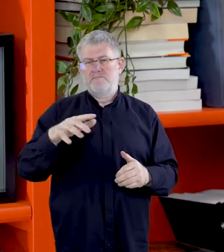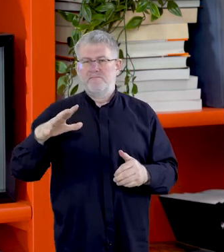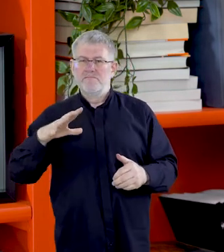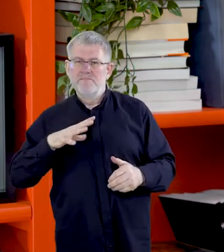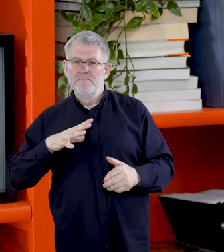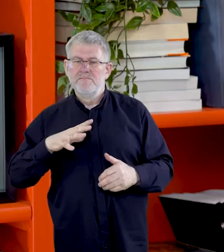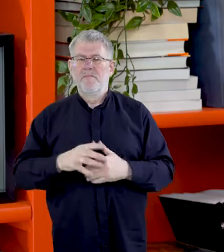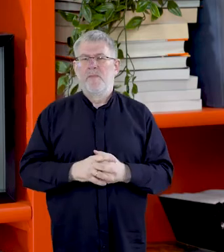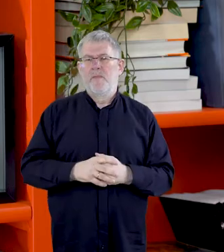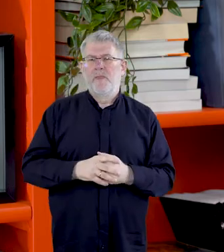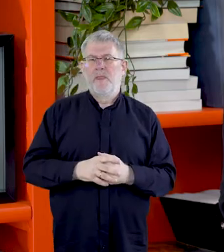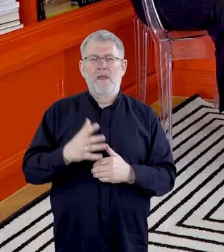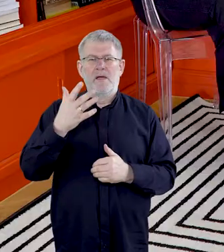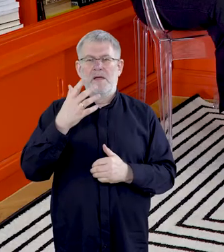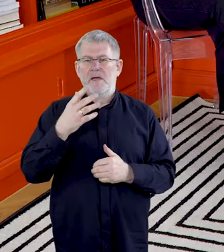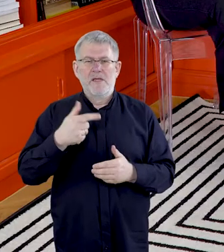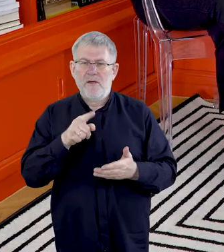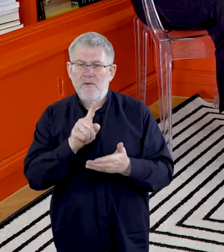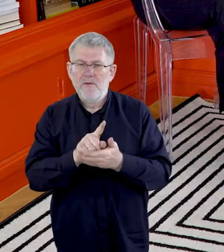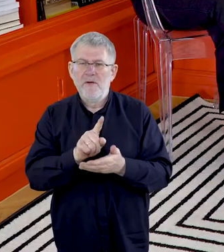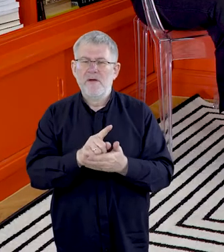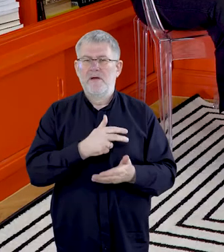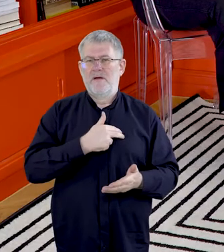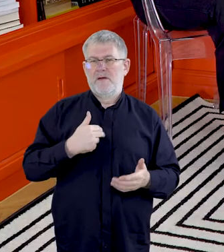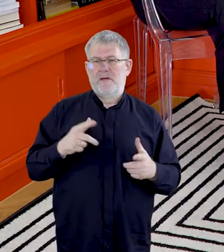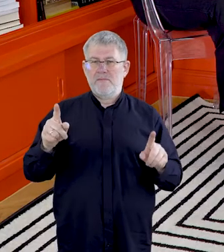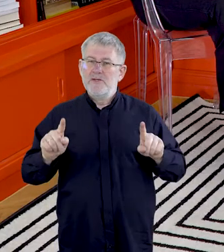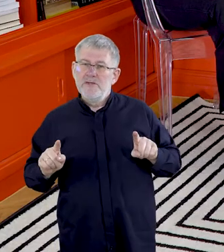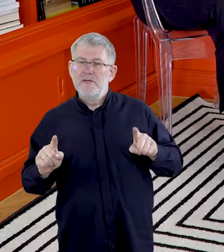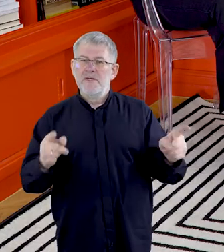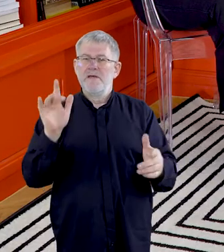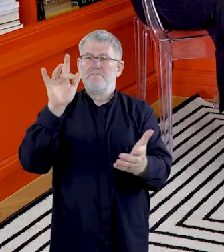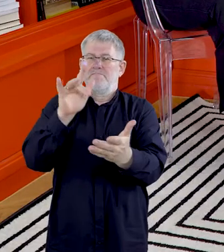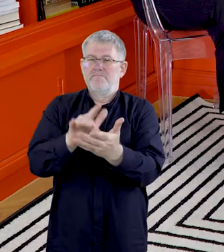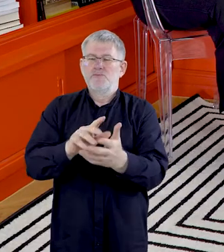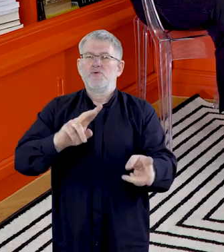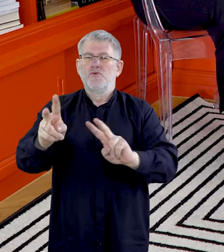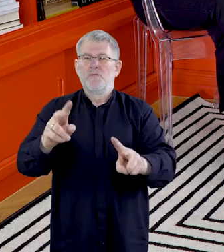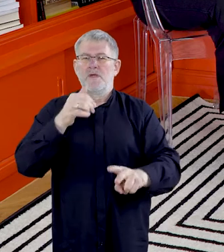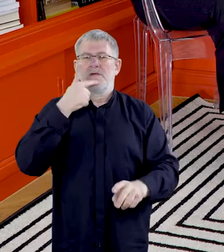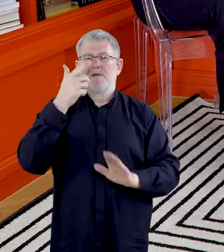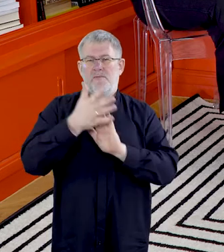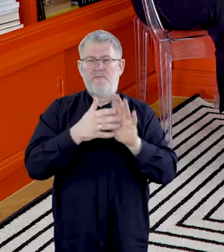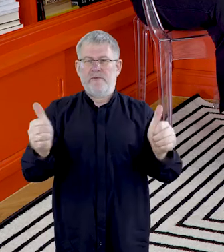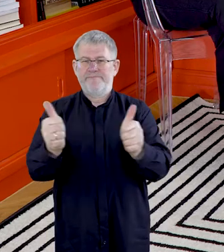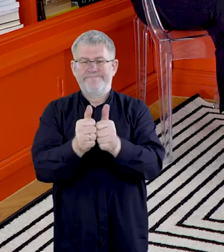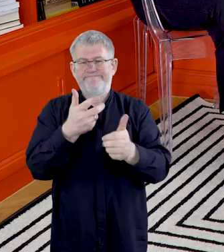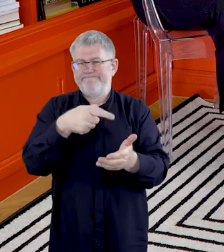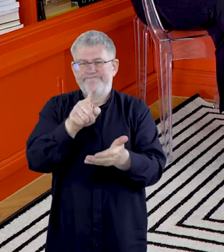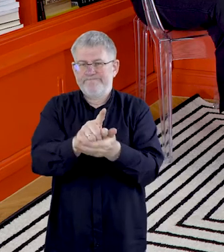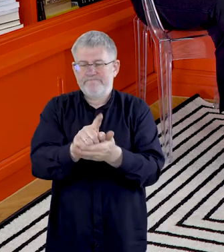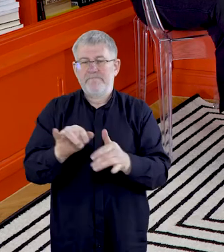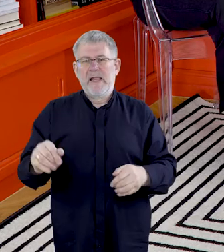działo. Nie udało nam się tam zorganizować na miejscu tłumacza języka migowego. I